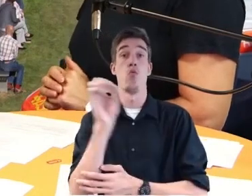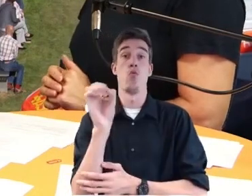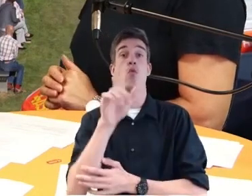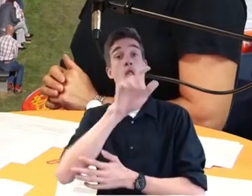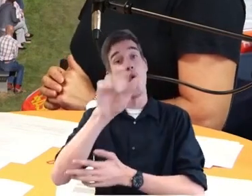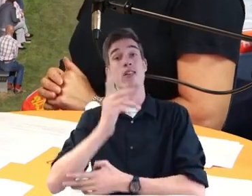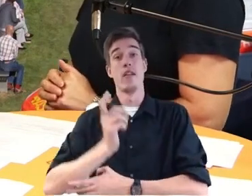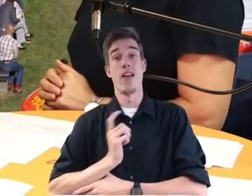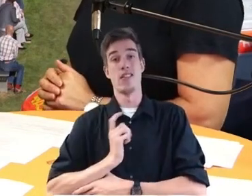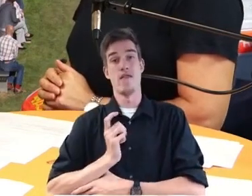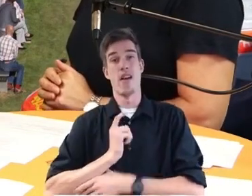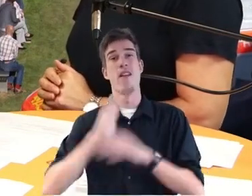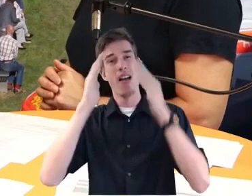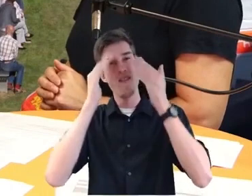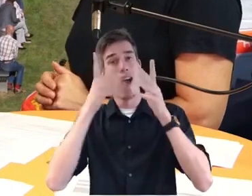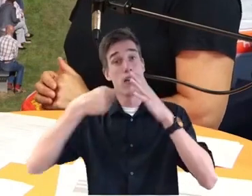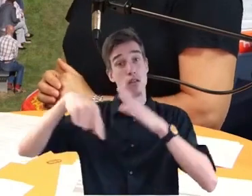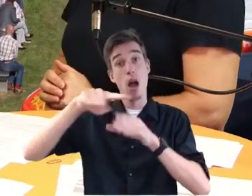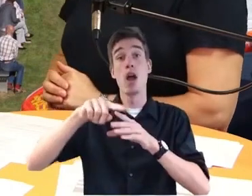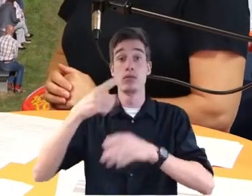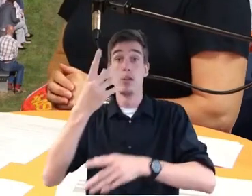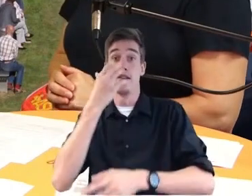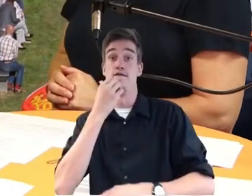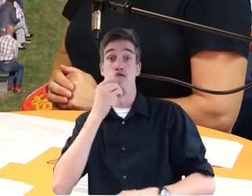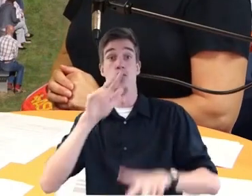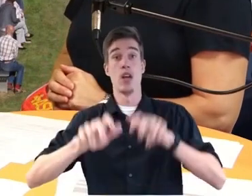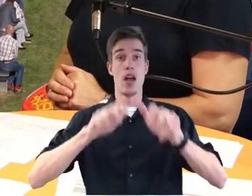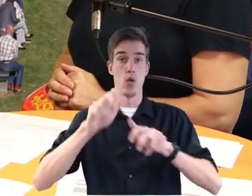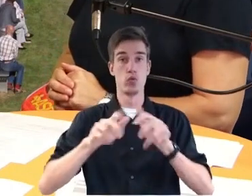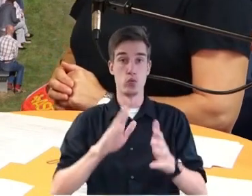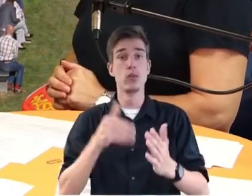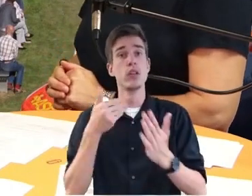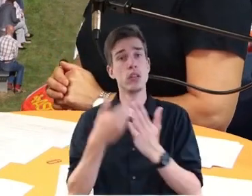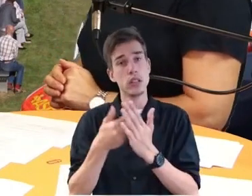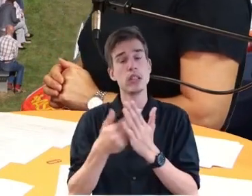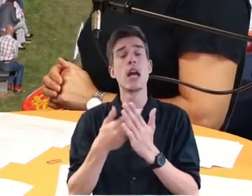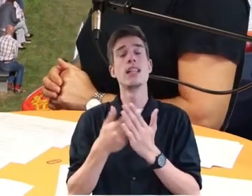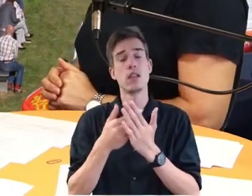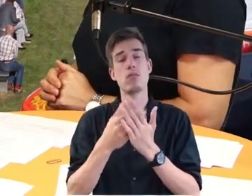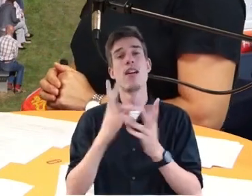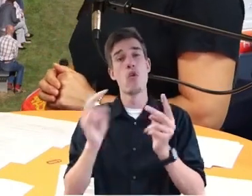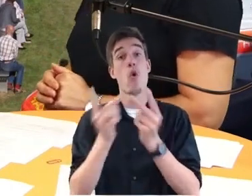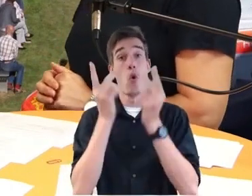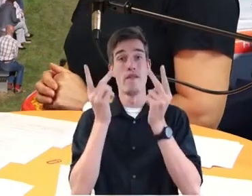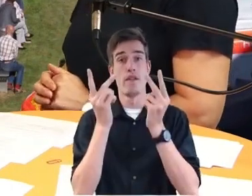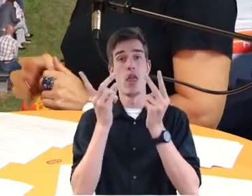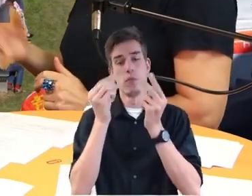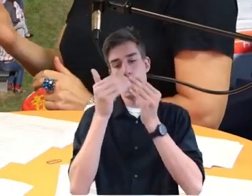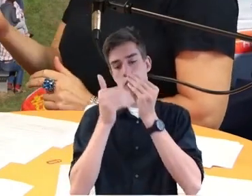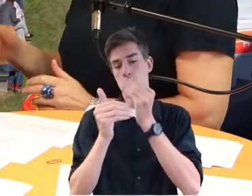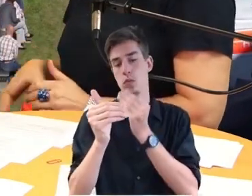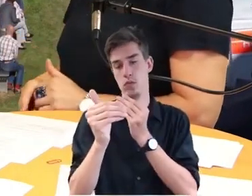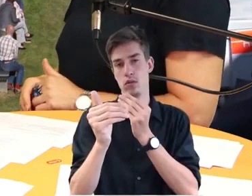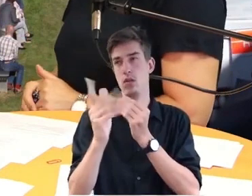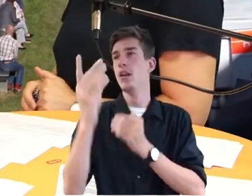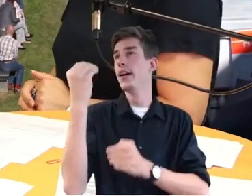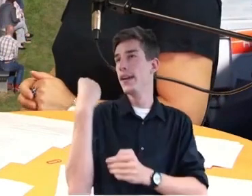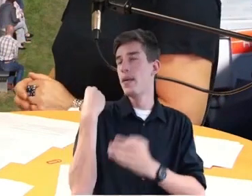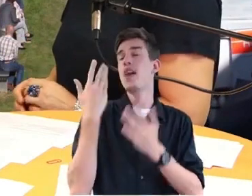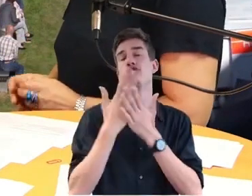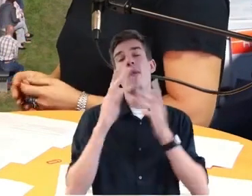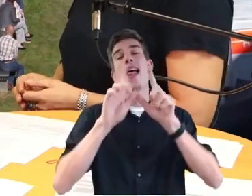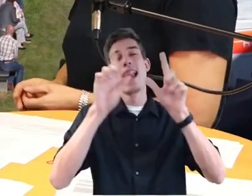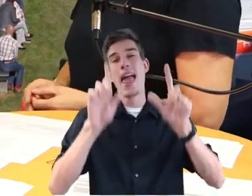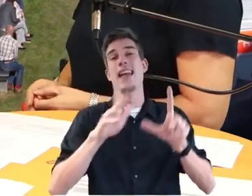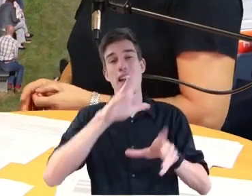sehnsüchtig auch in Fachkreisen erwartet wird. Das heißt, die Veröffentlichung ist jetzt auch, wenn Sie sagen, es ist schon im